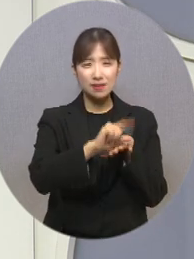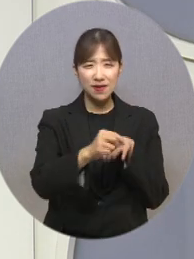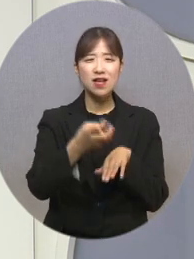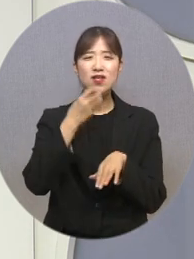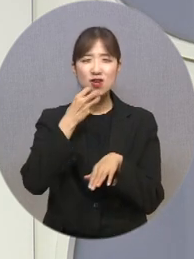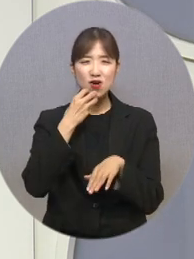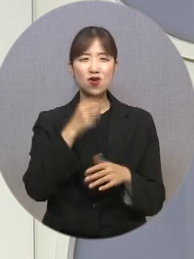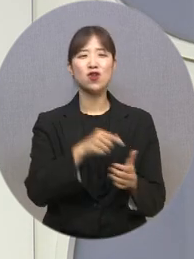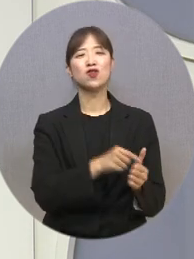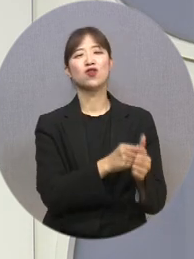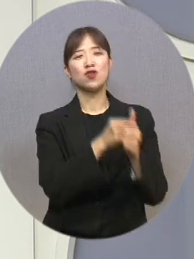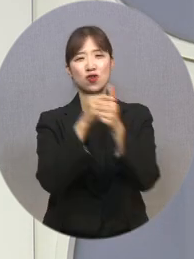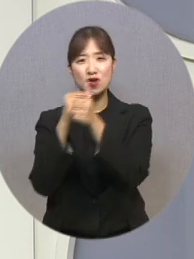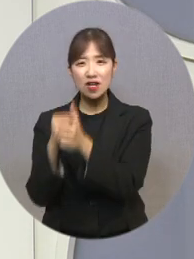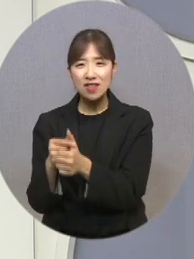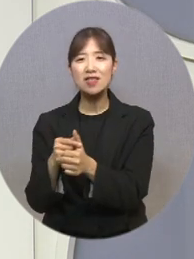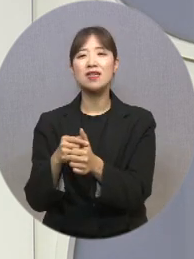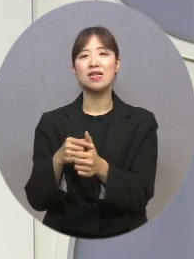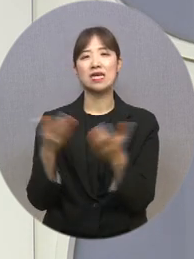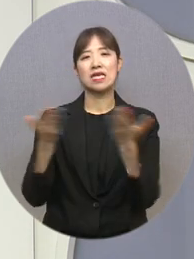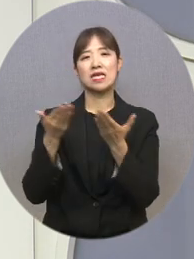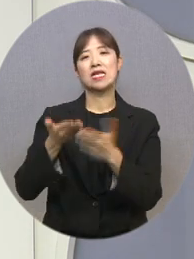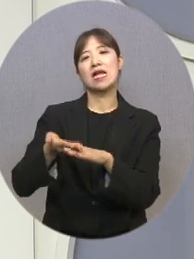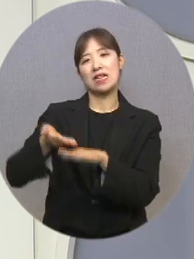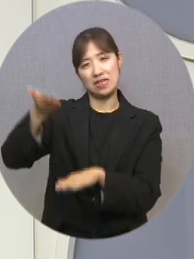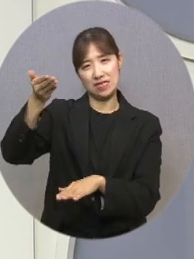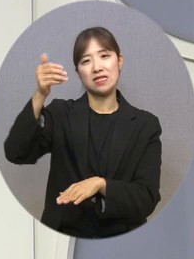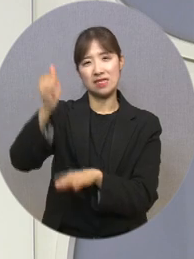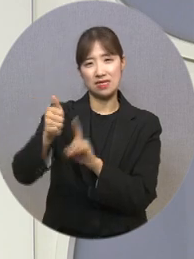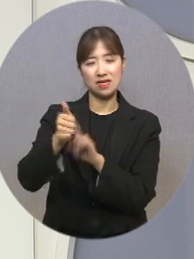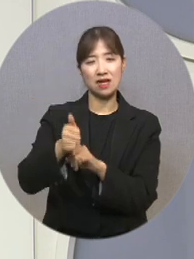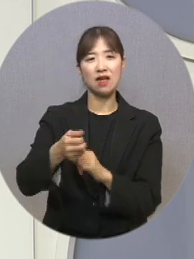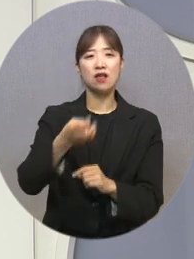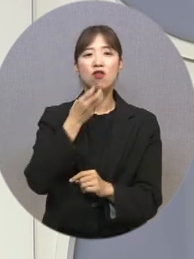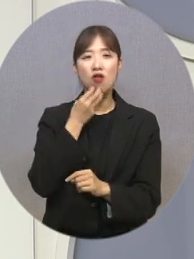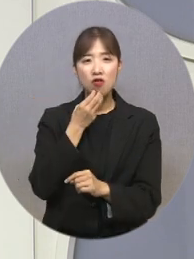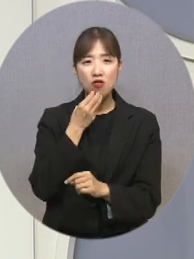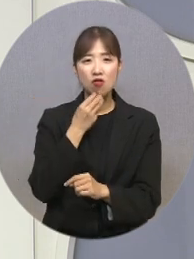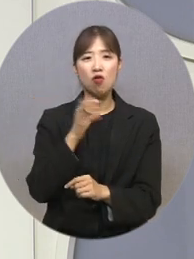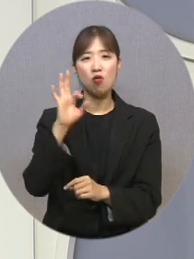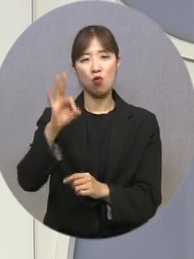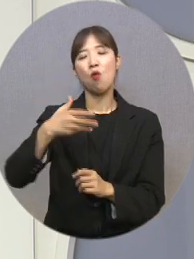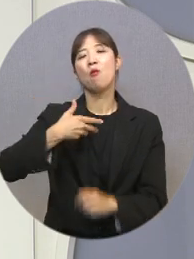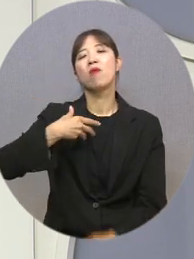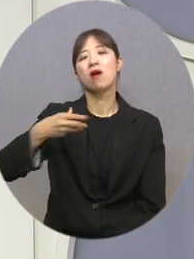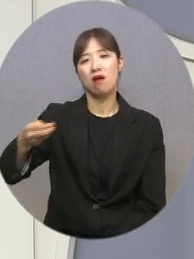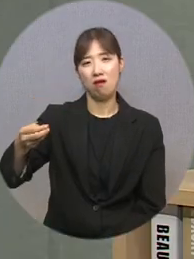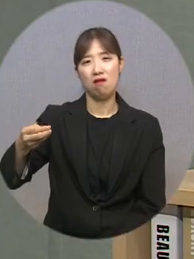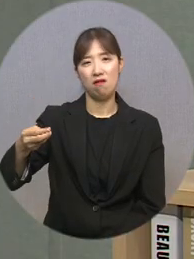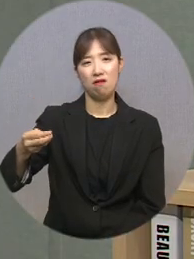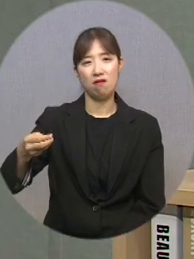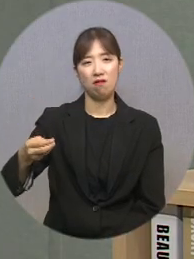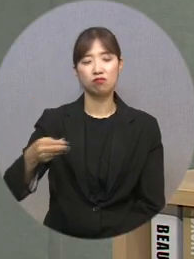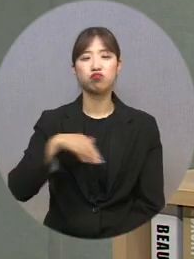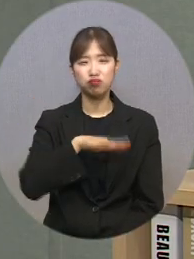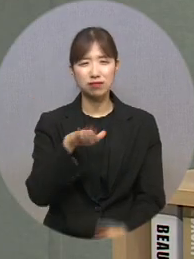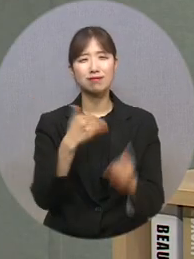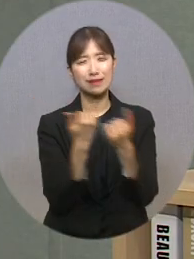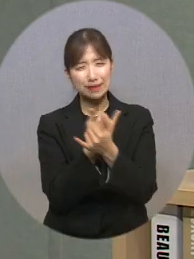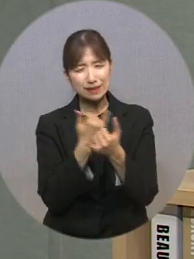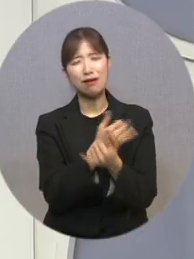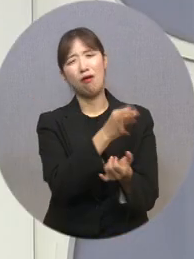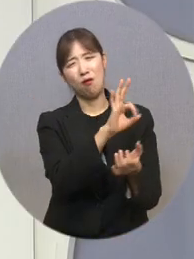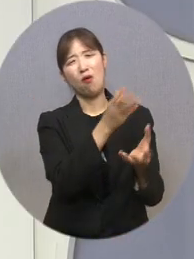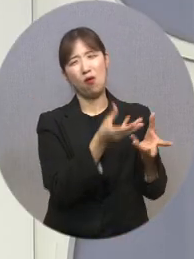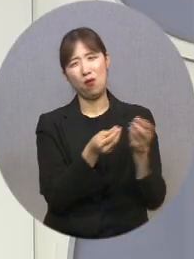주었던 아버지의 직장 상사가 서울로 와서 이제 집안채 값을 이제 아버지한테 빌렸습니다. 저희도 물론 이제 친척에게